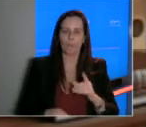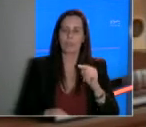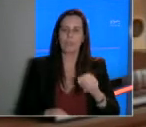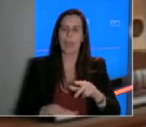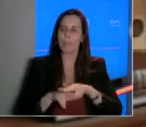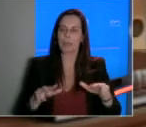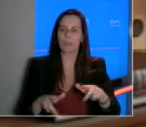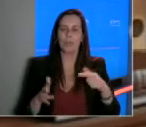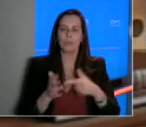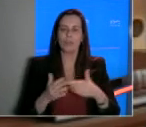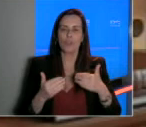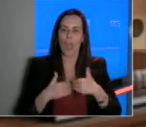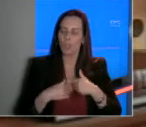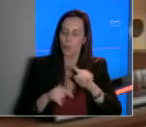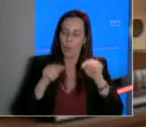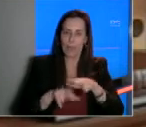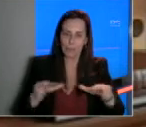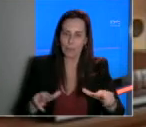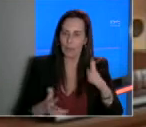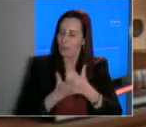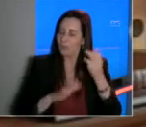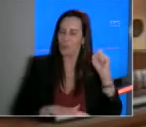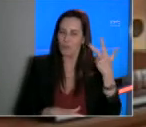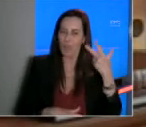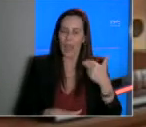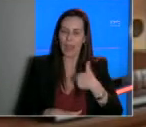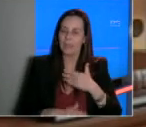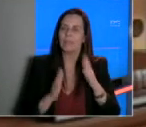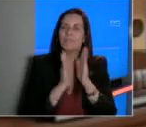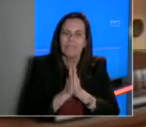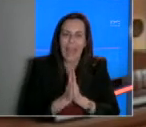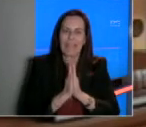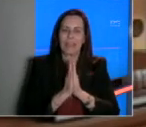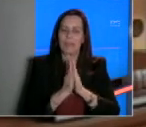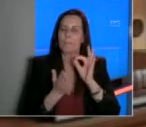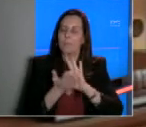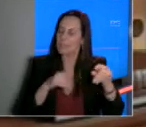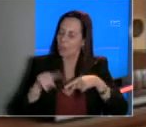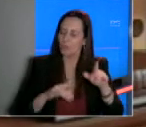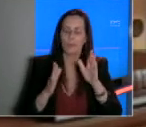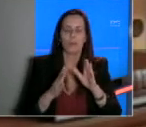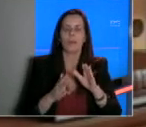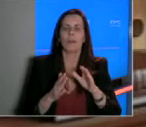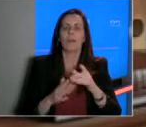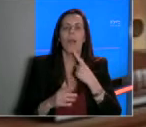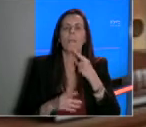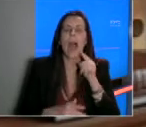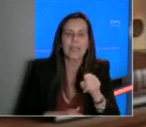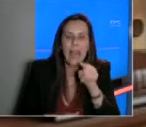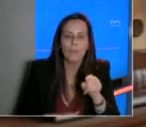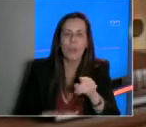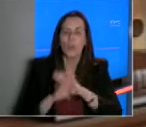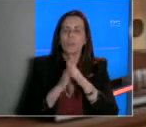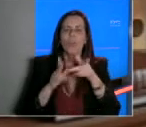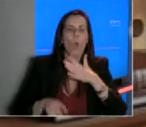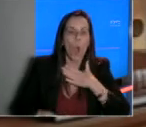זה המצב. עכשיו, כדי שאנחנו נמנע מזה, כבר לפני 3 שבועות אני התחננתי במשרד החוץ, במשרד ראש הממשלה, אמרתי להם, כל